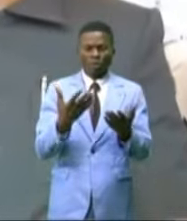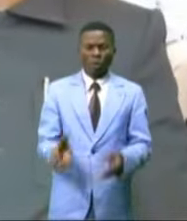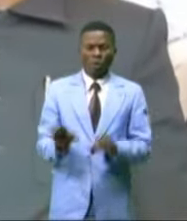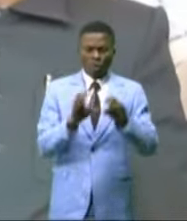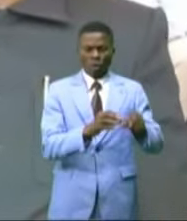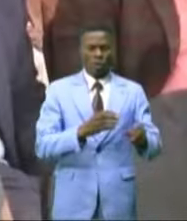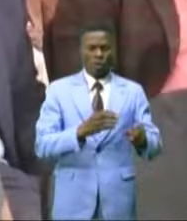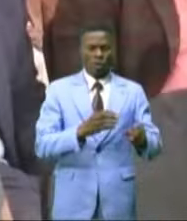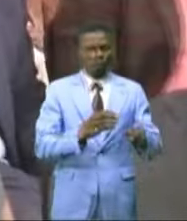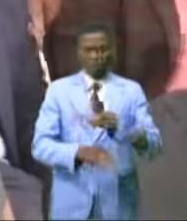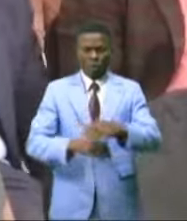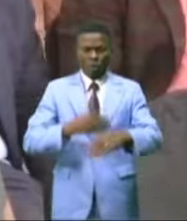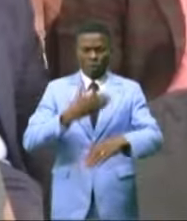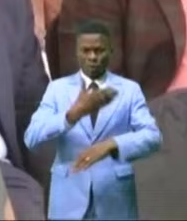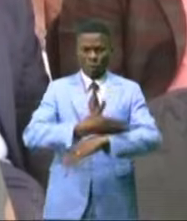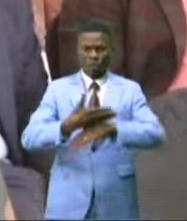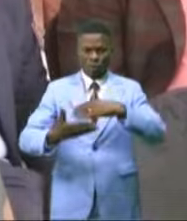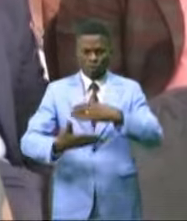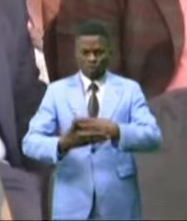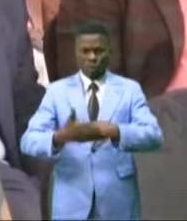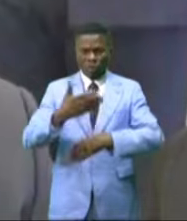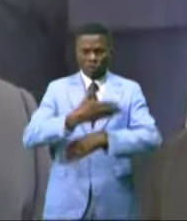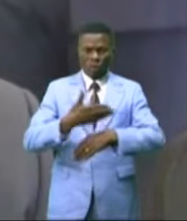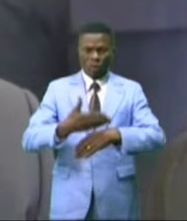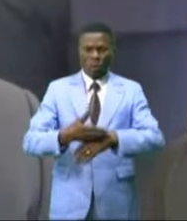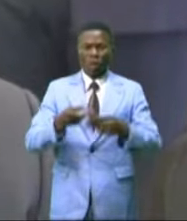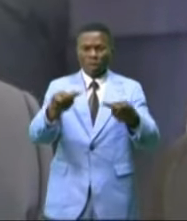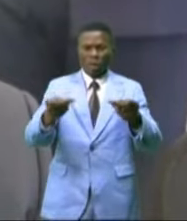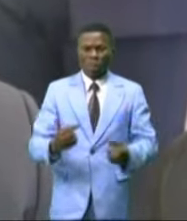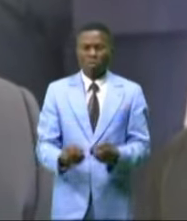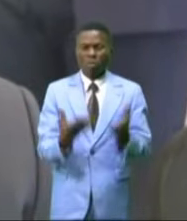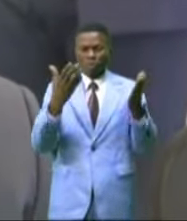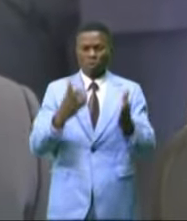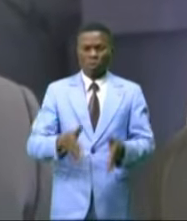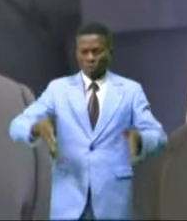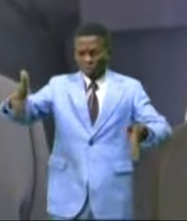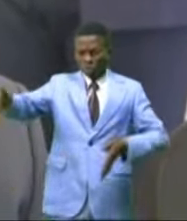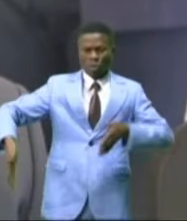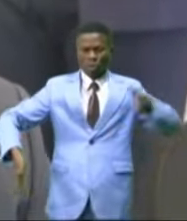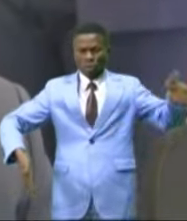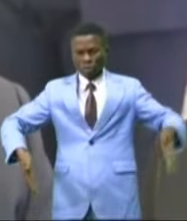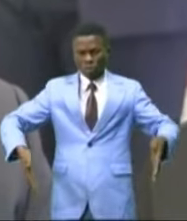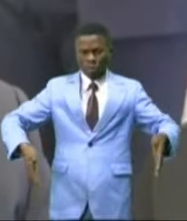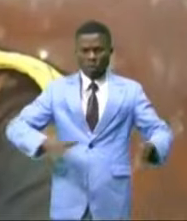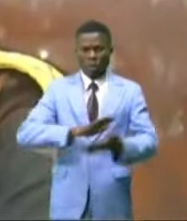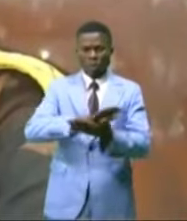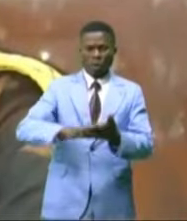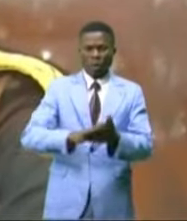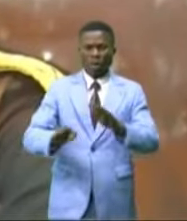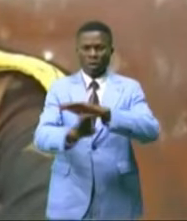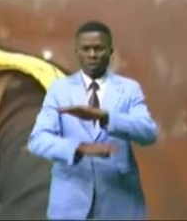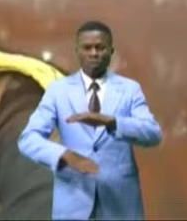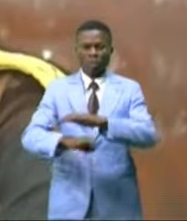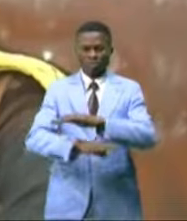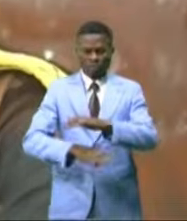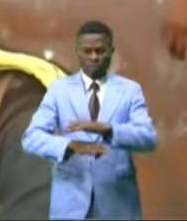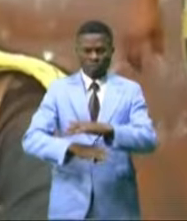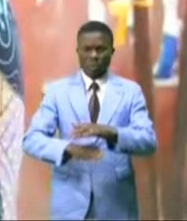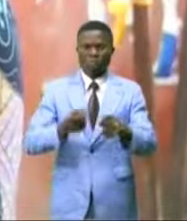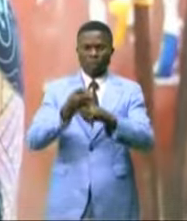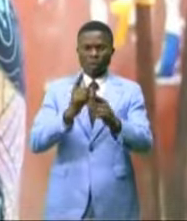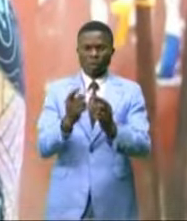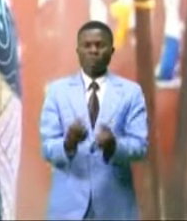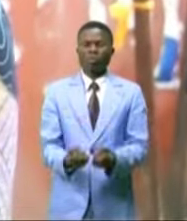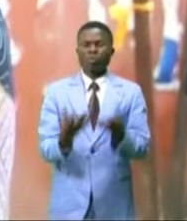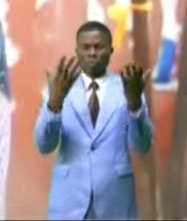fondation en scorie volcanique pose des bordures pose de la couche de base scorie volcanique